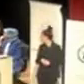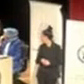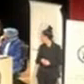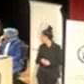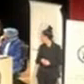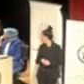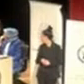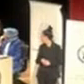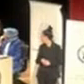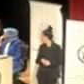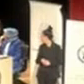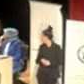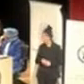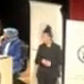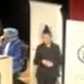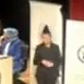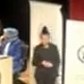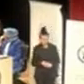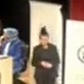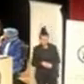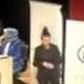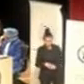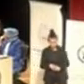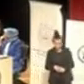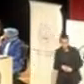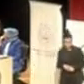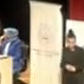Evet, tam ekranda.